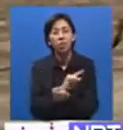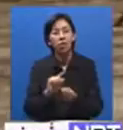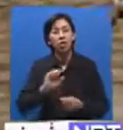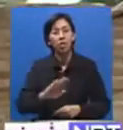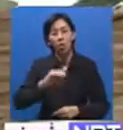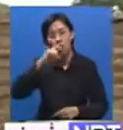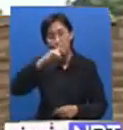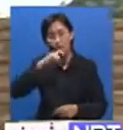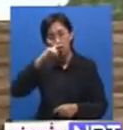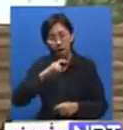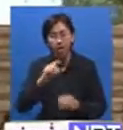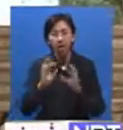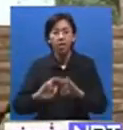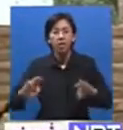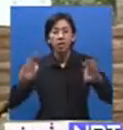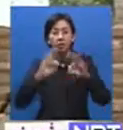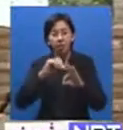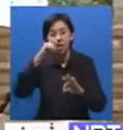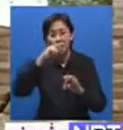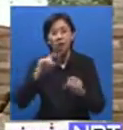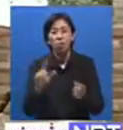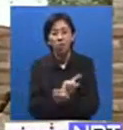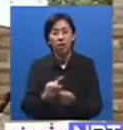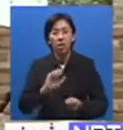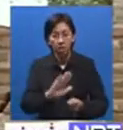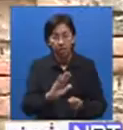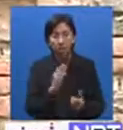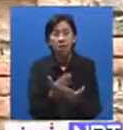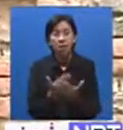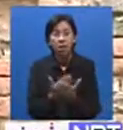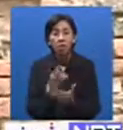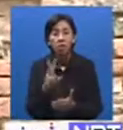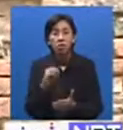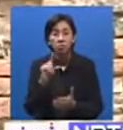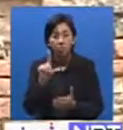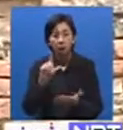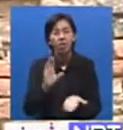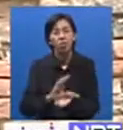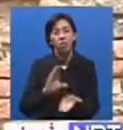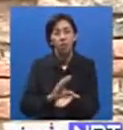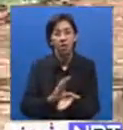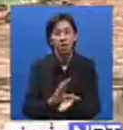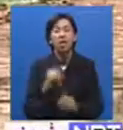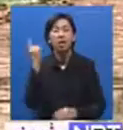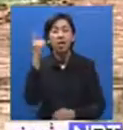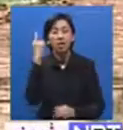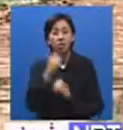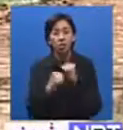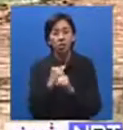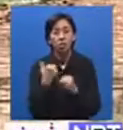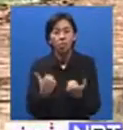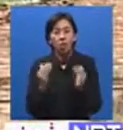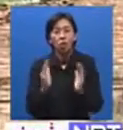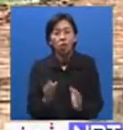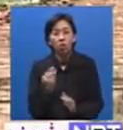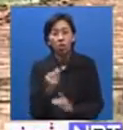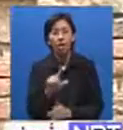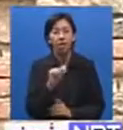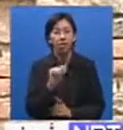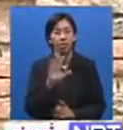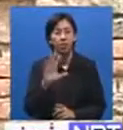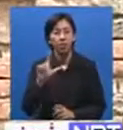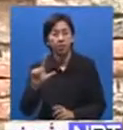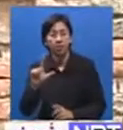ยโดยเน้นอัตลักษณ์ความเป็นไทยและใช้งบประมาณ60ล้านบาทส่วนตัวเลขนักท่องเที่ยวปีนี้นะคะคาดว่าจะอยู่ที่25ล้